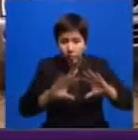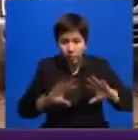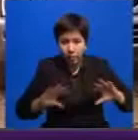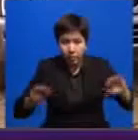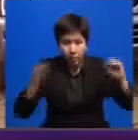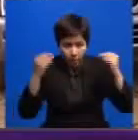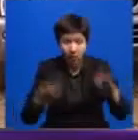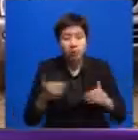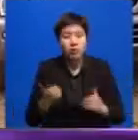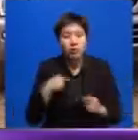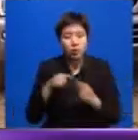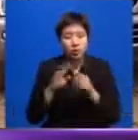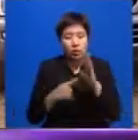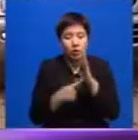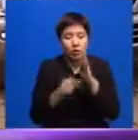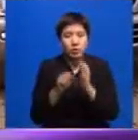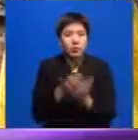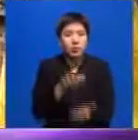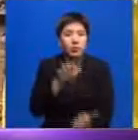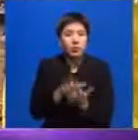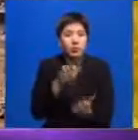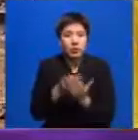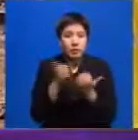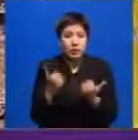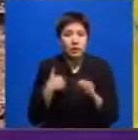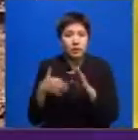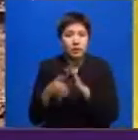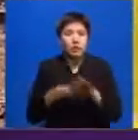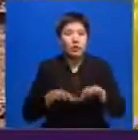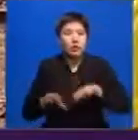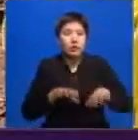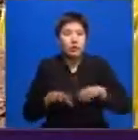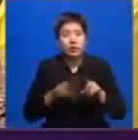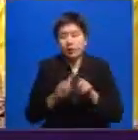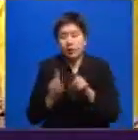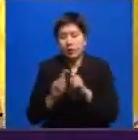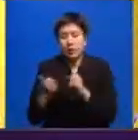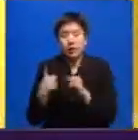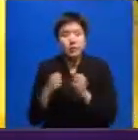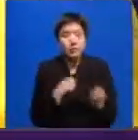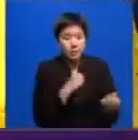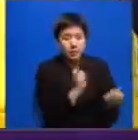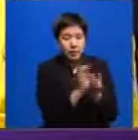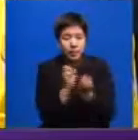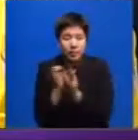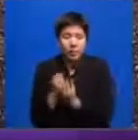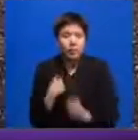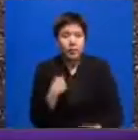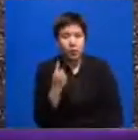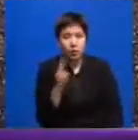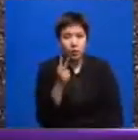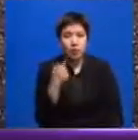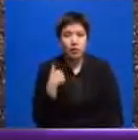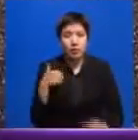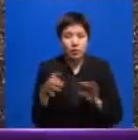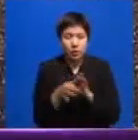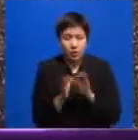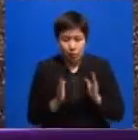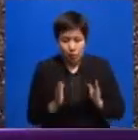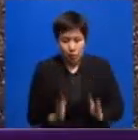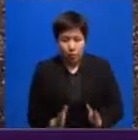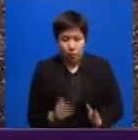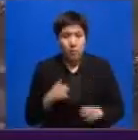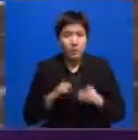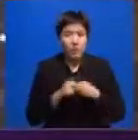สาธารณสุขจังหวัดสมุทรปราการวางแผนจากมาตรการเฝ้าระวังผลกระทบสองด้านได้แก่เฝ้าระวังปัญหาสุขภาพใน